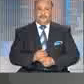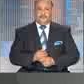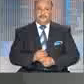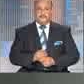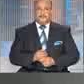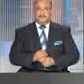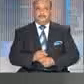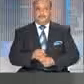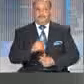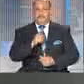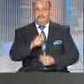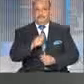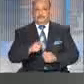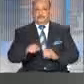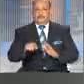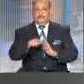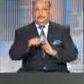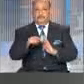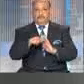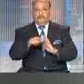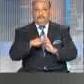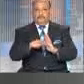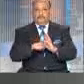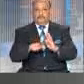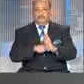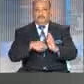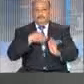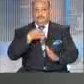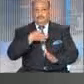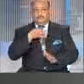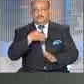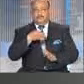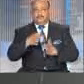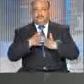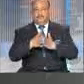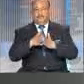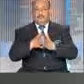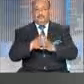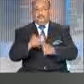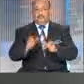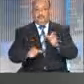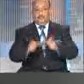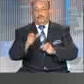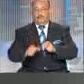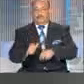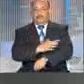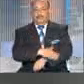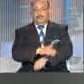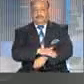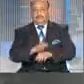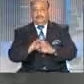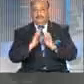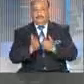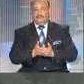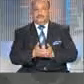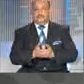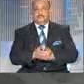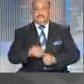إرجاع المهندس أول عبد الرزاق، إدماج العملاء المسترسلين الذين تم إقصاؤهم من قائمة المعنيين